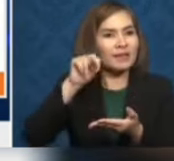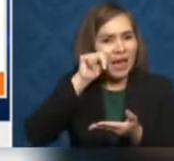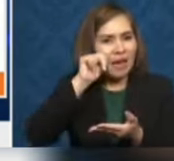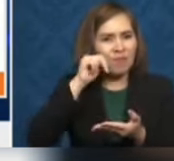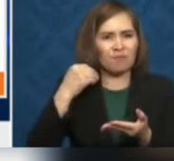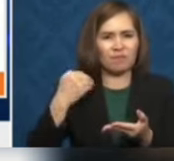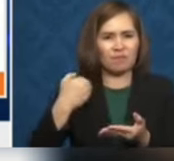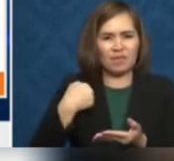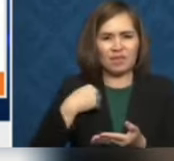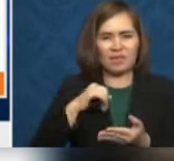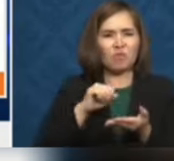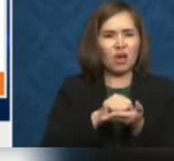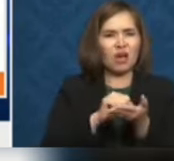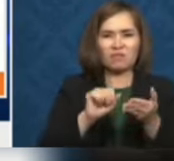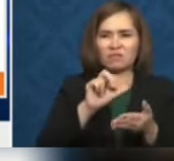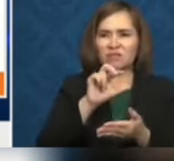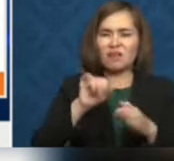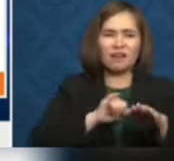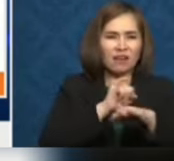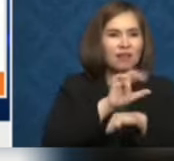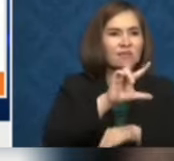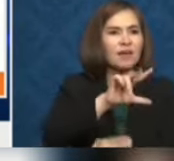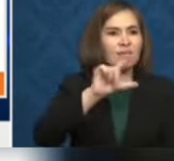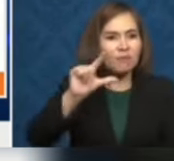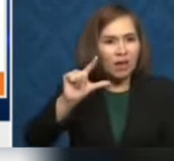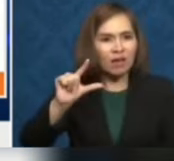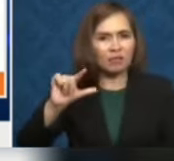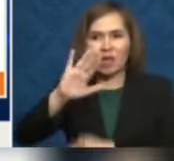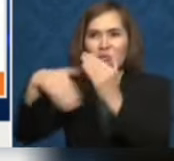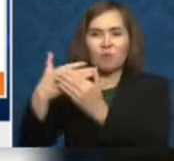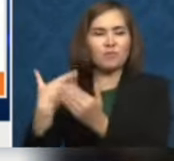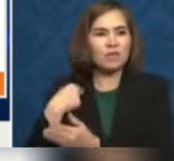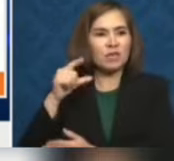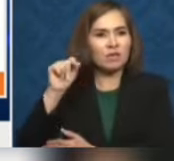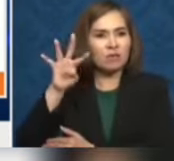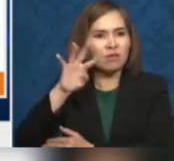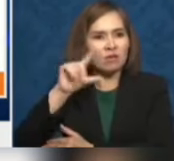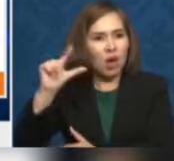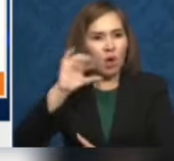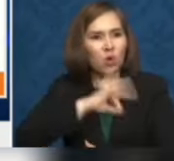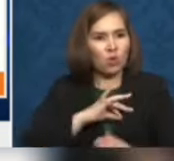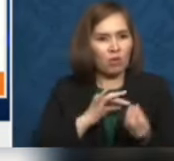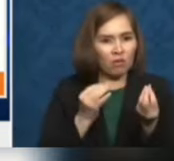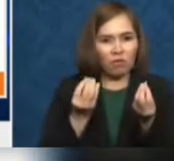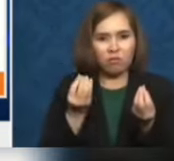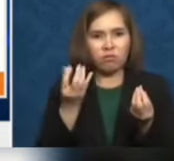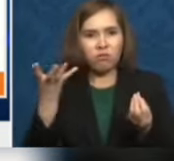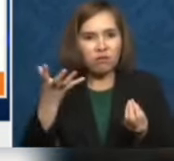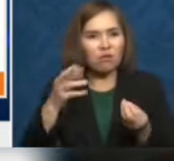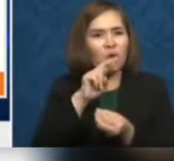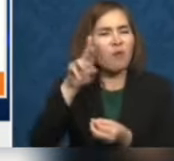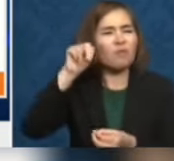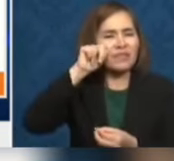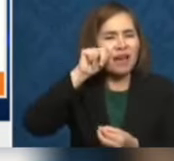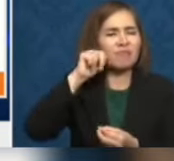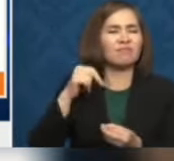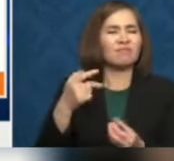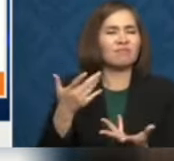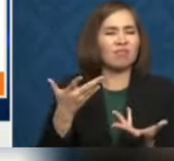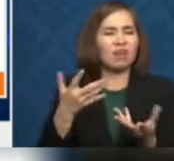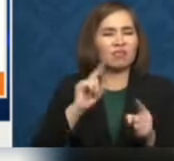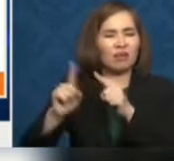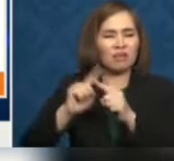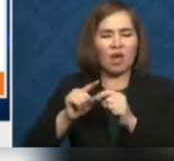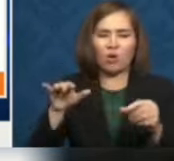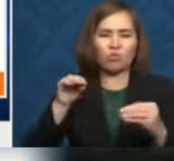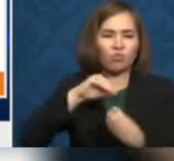ไร่เท่านั้นเราบอกว่าเราอยากจะเพิ่มมูลค่าทางการเกษตรชลประทานน้ำยังไม่มีเลยเราใช้งบประมาณตรงนี้พัฒนา